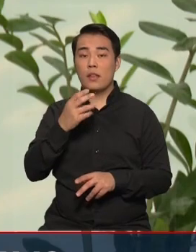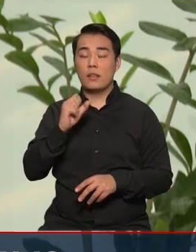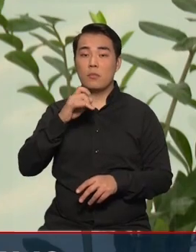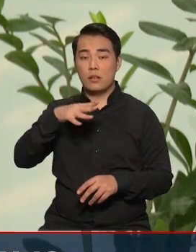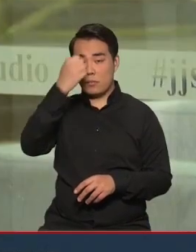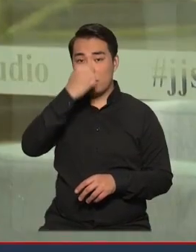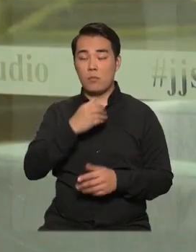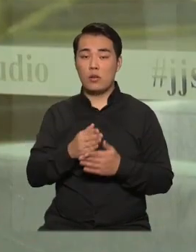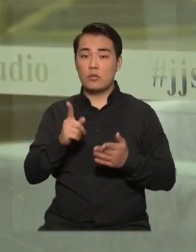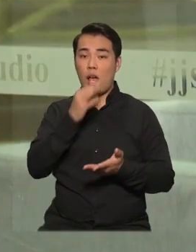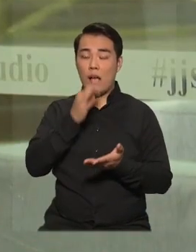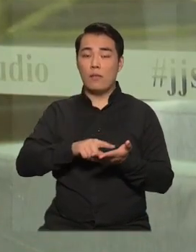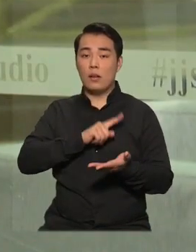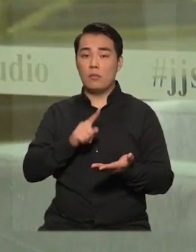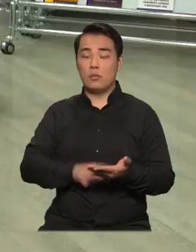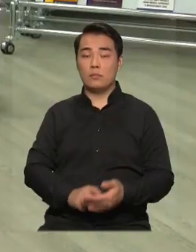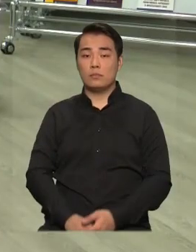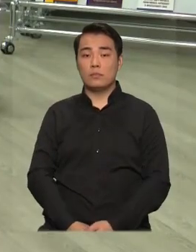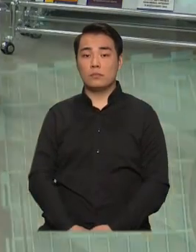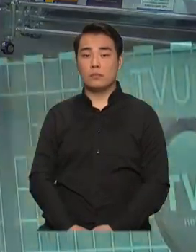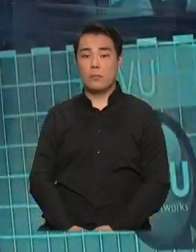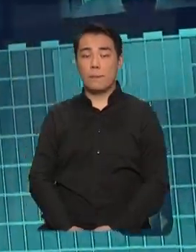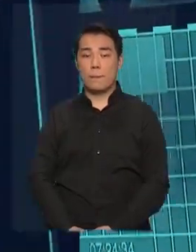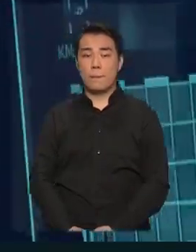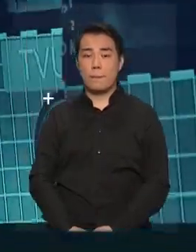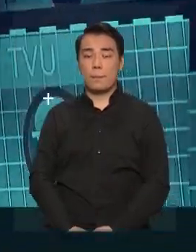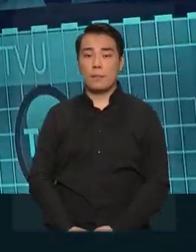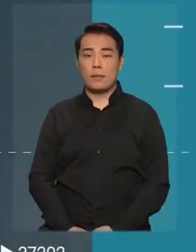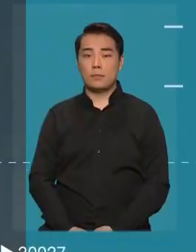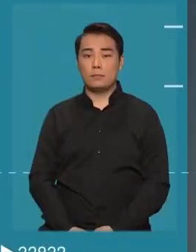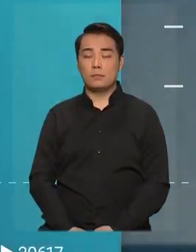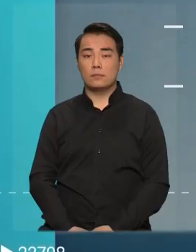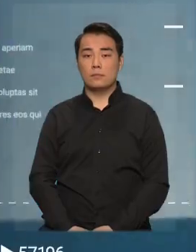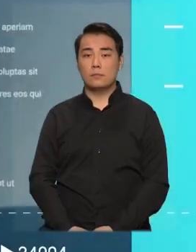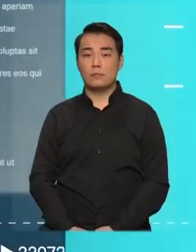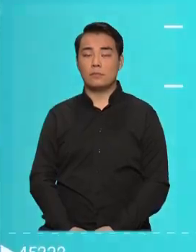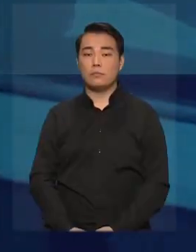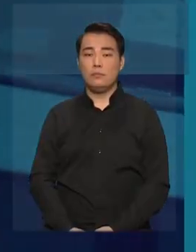Базарбайұлы, уақыт бөліп студиямызға келгеніңізге көп рахмет айтамыз.